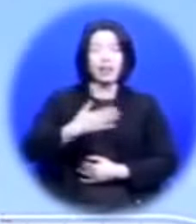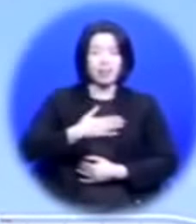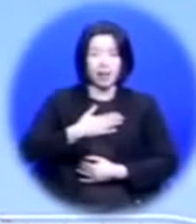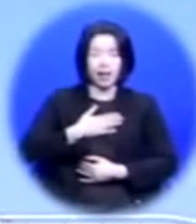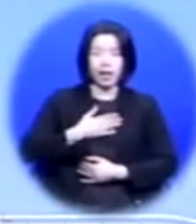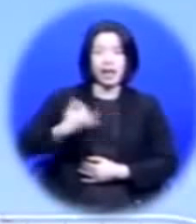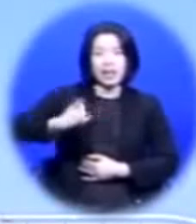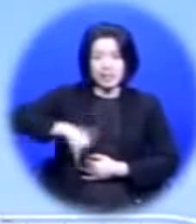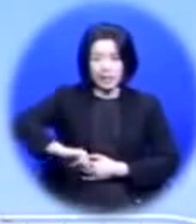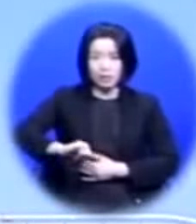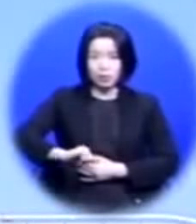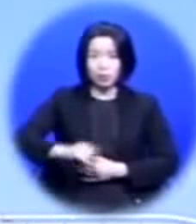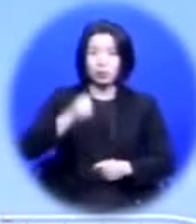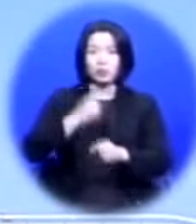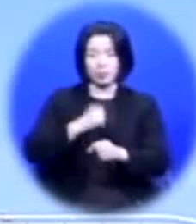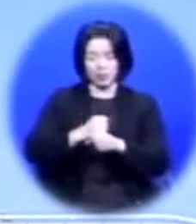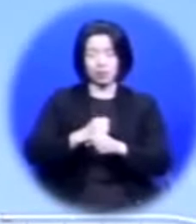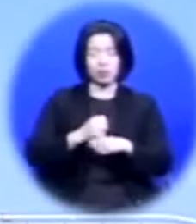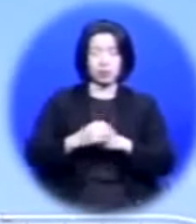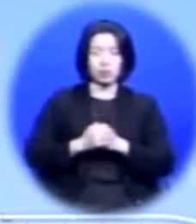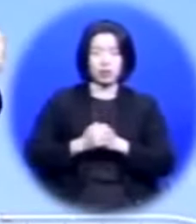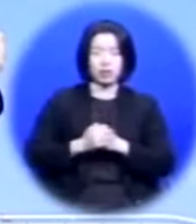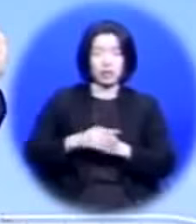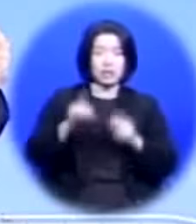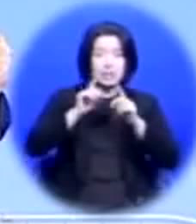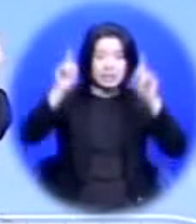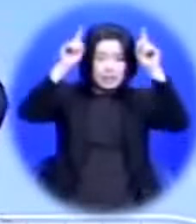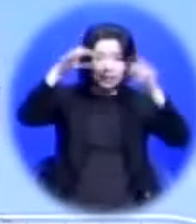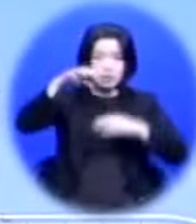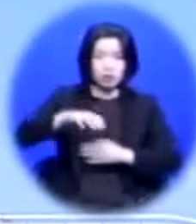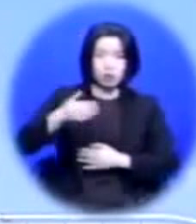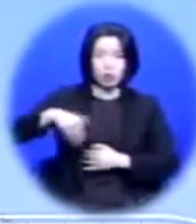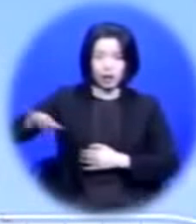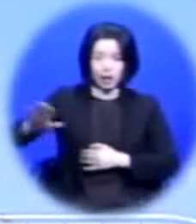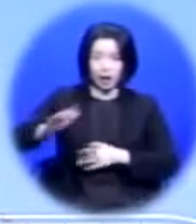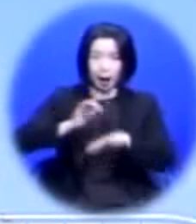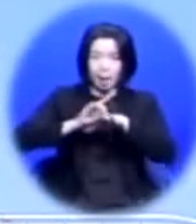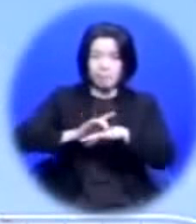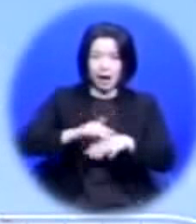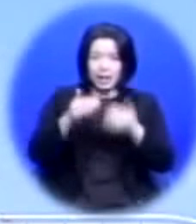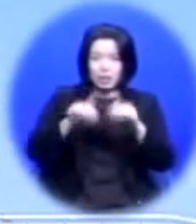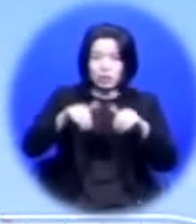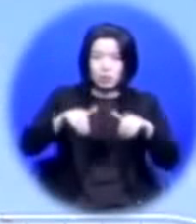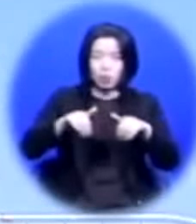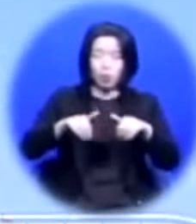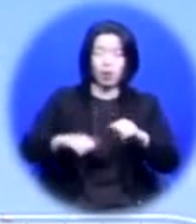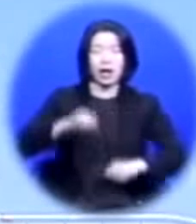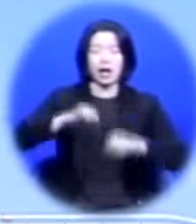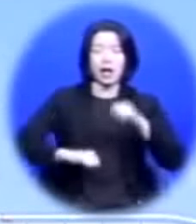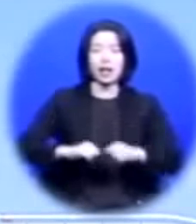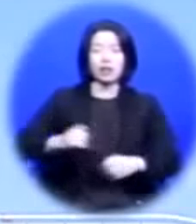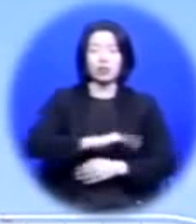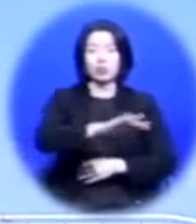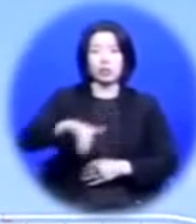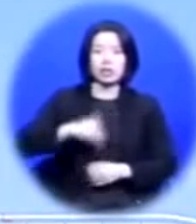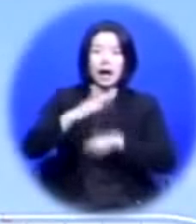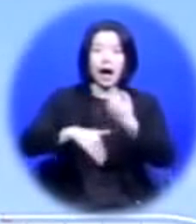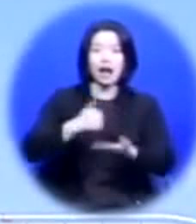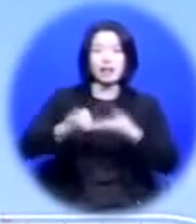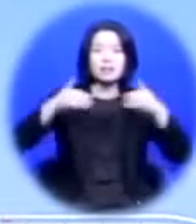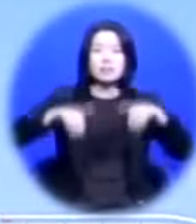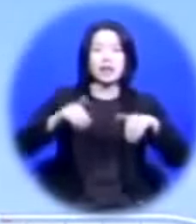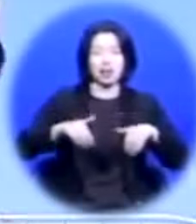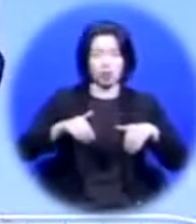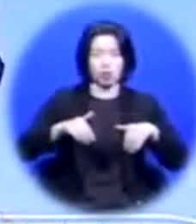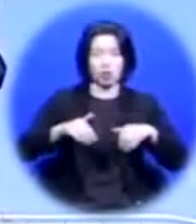자녀로 삼겠다 지옥에 갈 수밖에 없는 마귀의 종로로 다른 우리를 하나님의 자녀 삼겠다